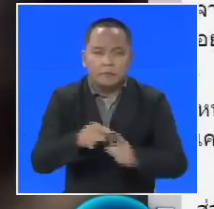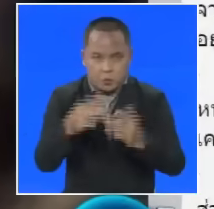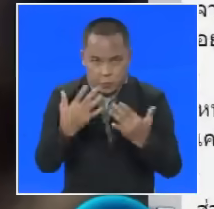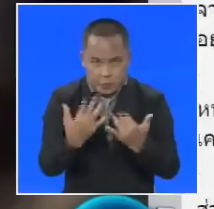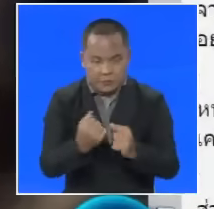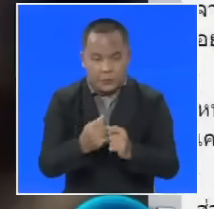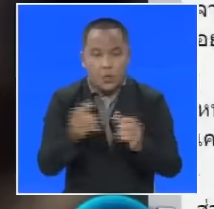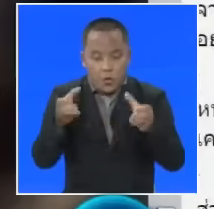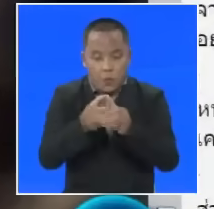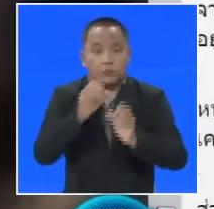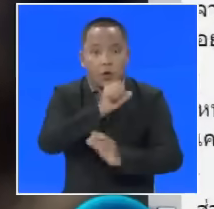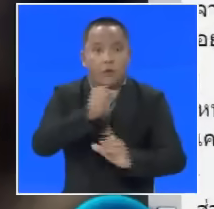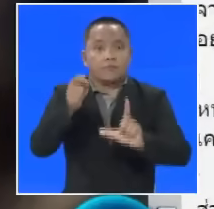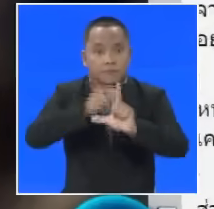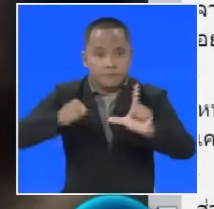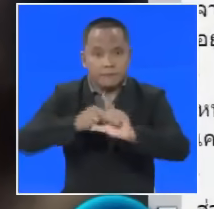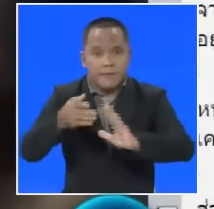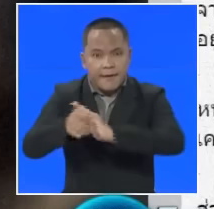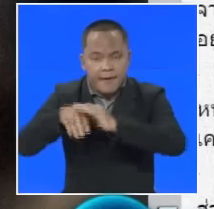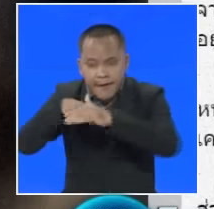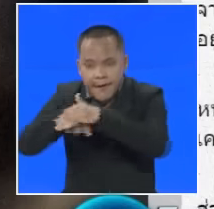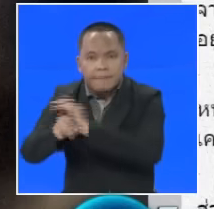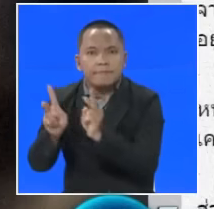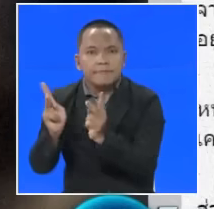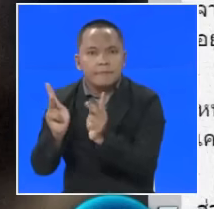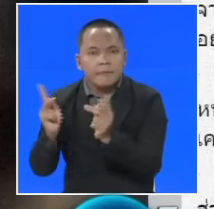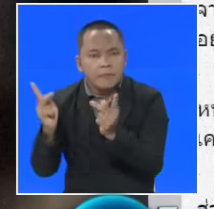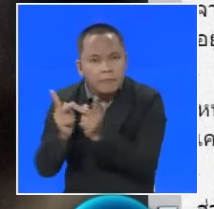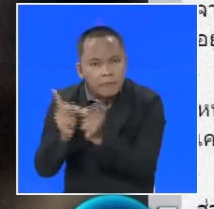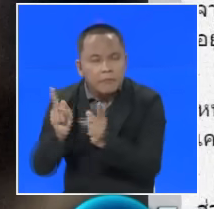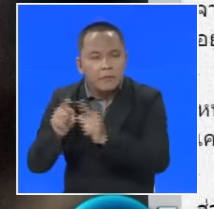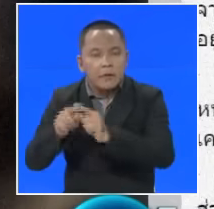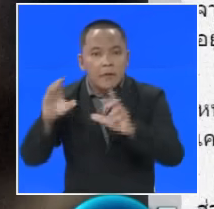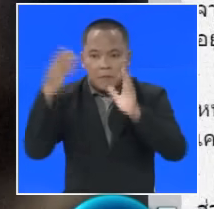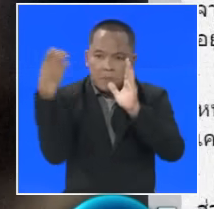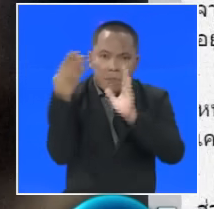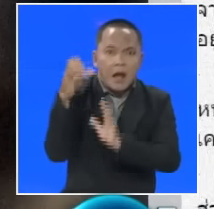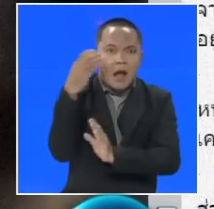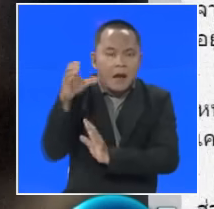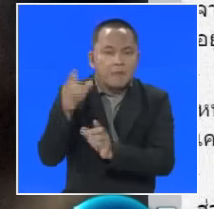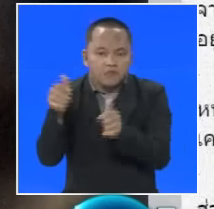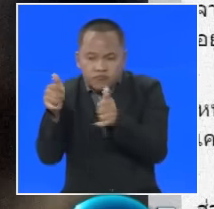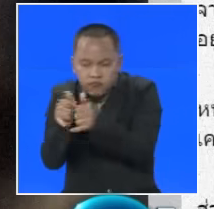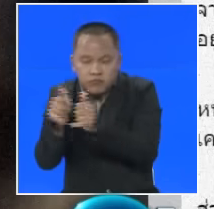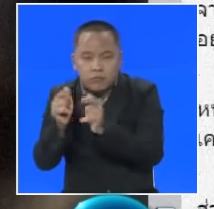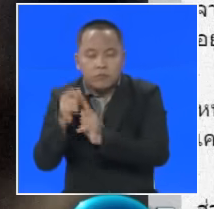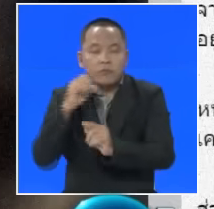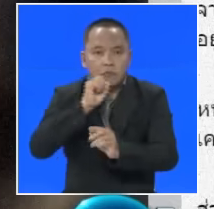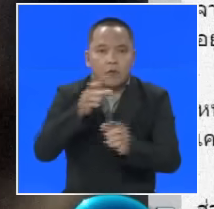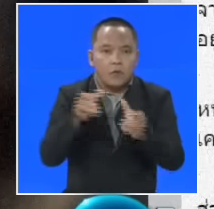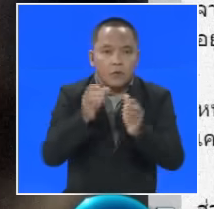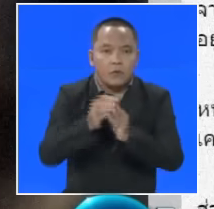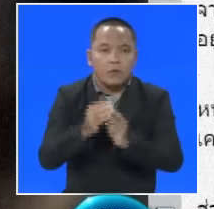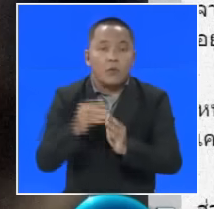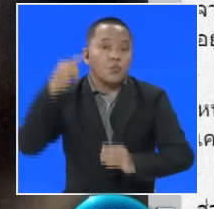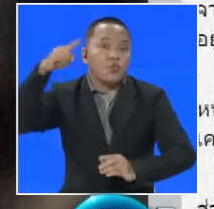ว่าทีมงานส.ส.พรรคก้าวไกลแอบแซบกับสามีชาวบ้านแถมลงรูปเย้ยภรรยาทางทีมงานได้รับแจ้งมาว่าท